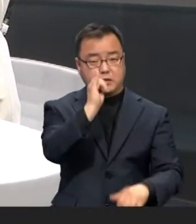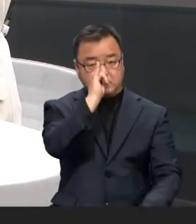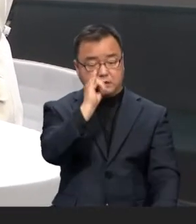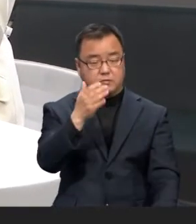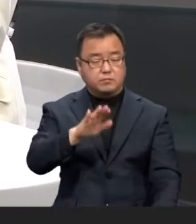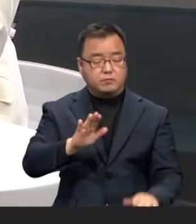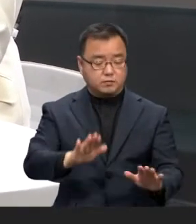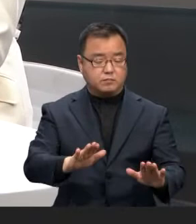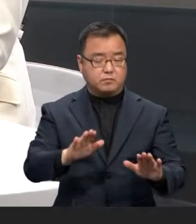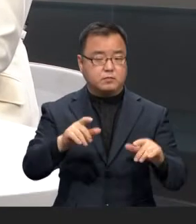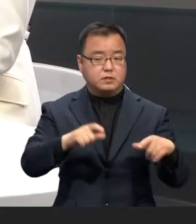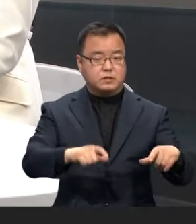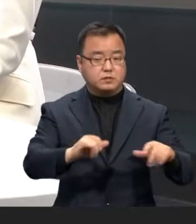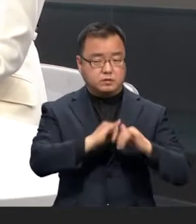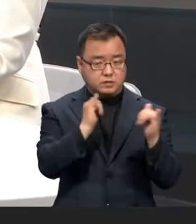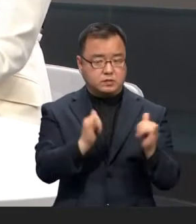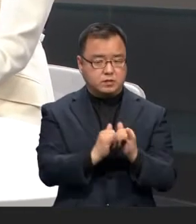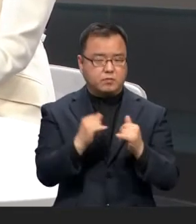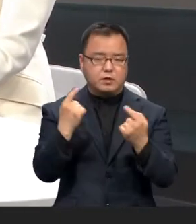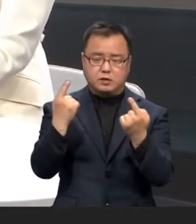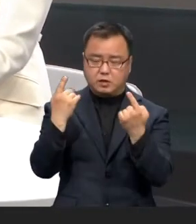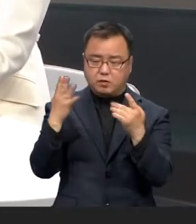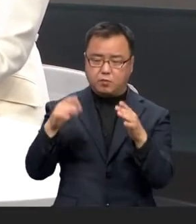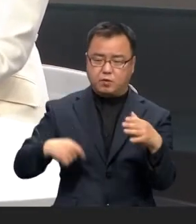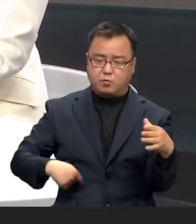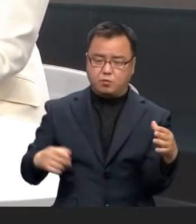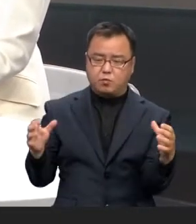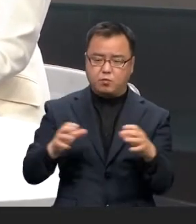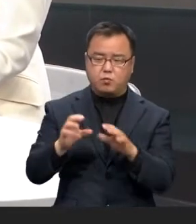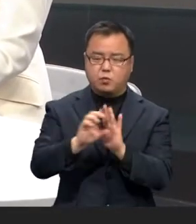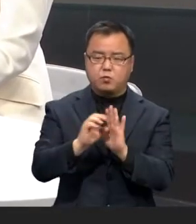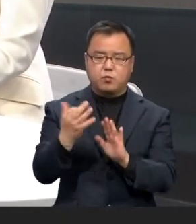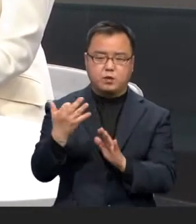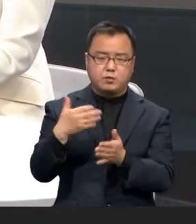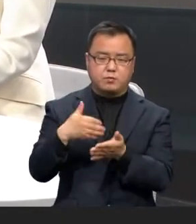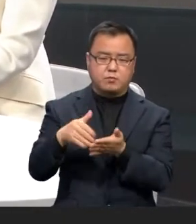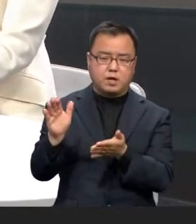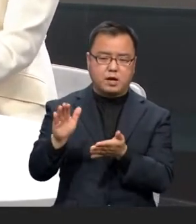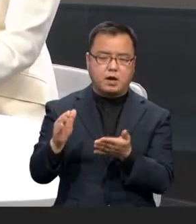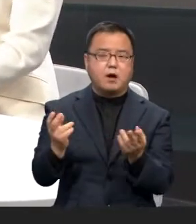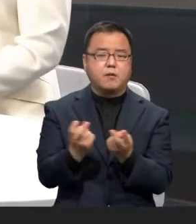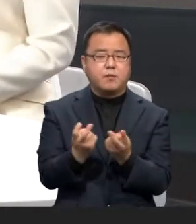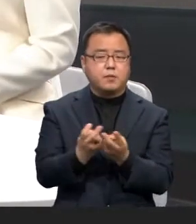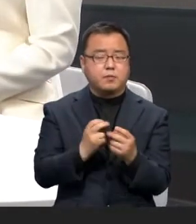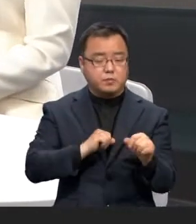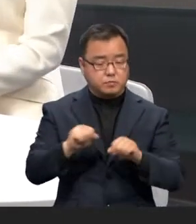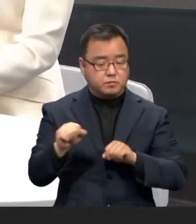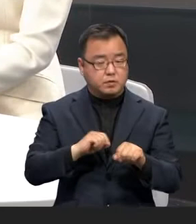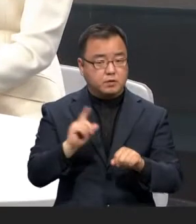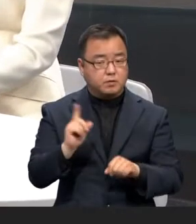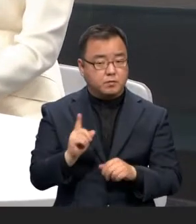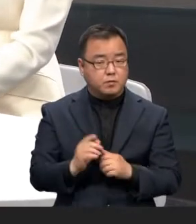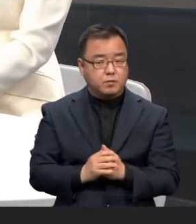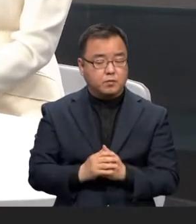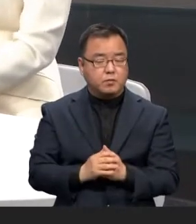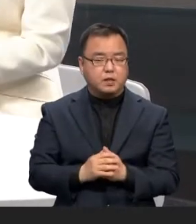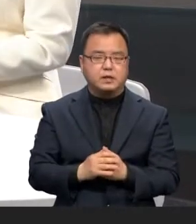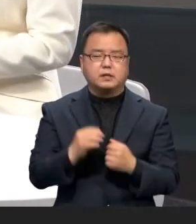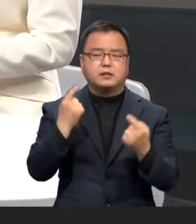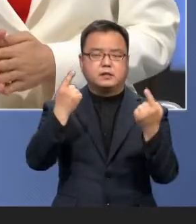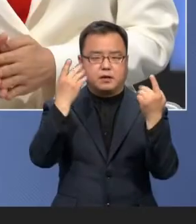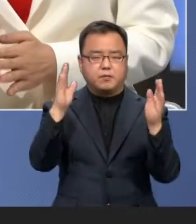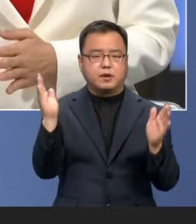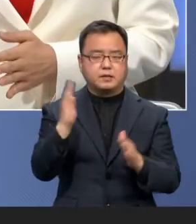지역과 대학의 힘을 합쳐서 지역사회의 코로나 1구를 좀 퇴치하기 위한 합동 작전을 펼쳤다 고 요 네 맞습니다 대학생들이